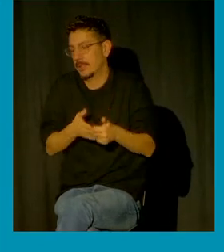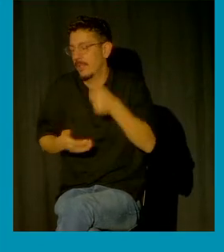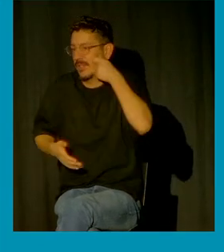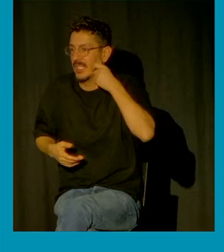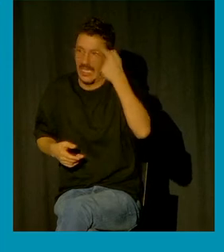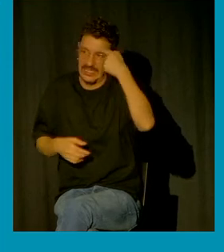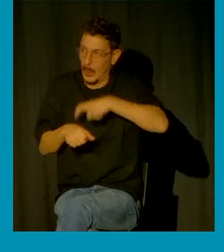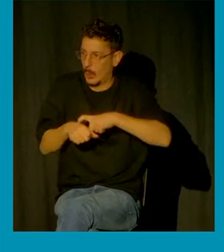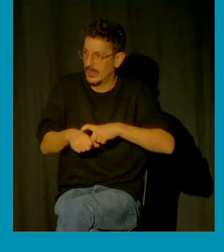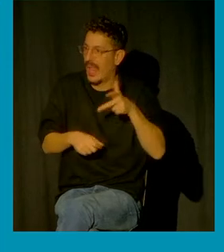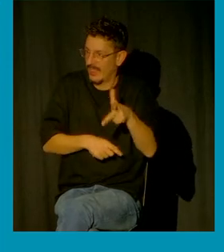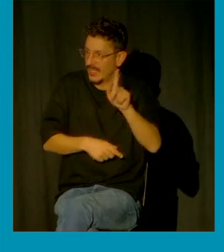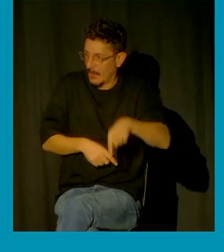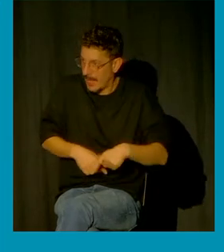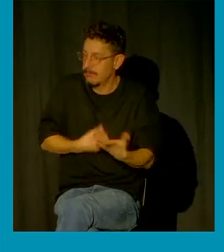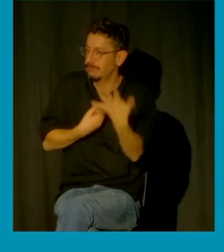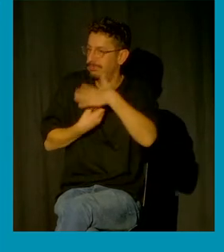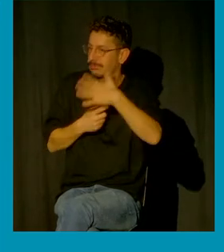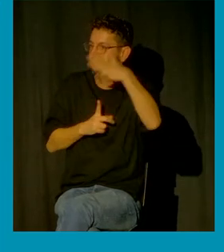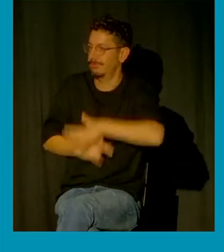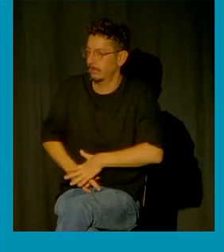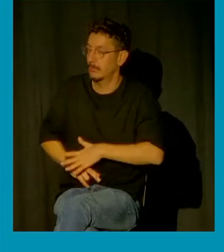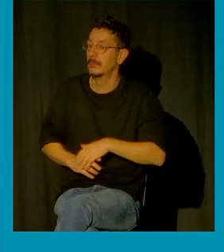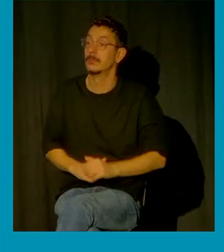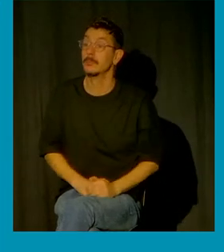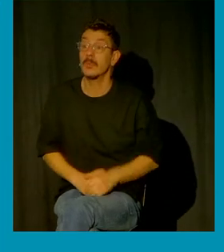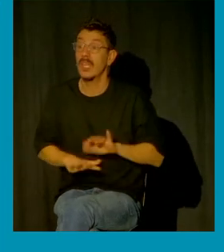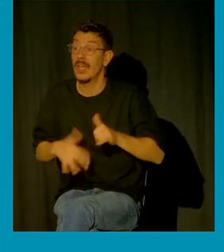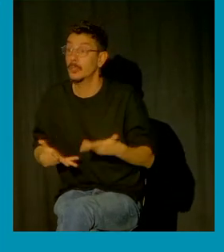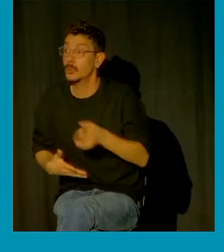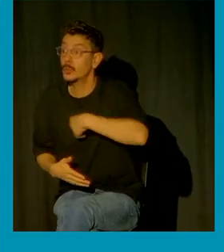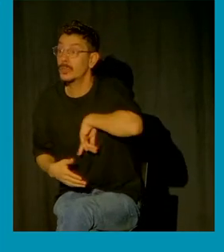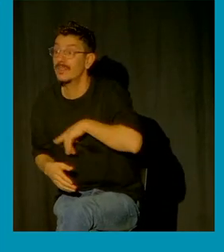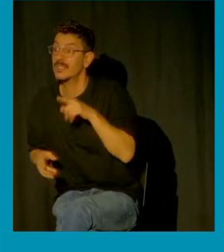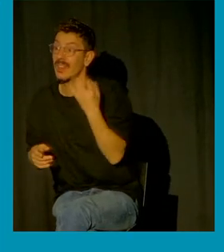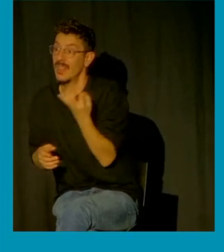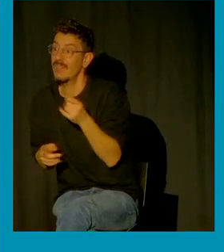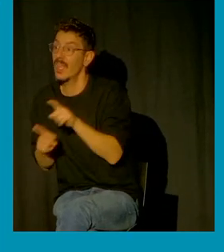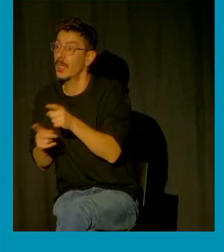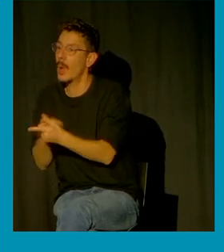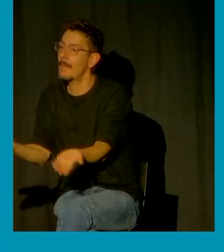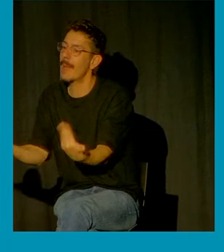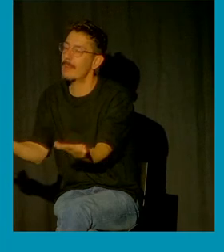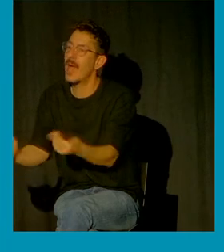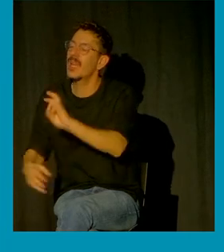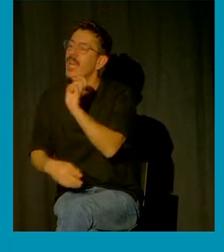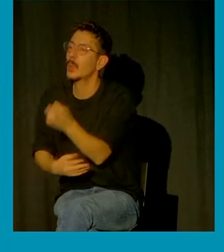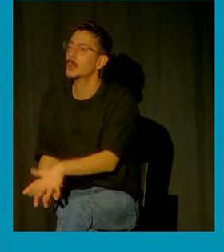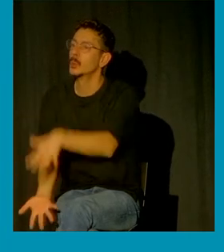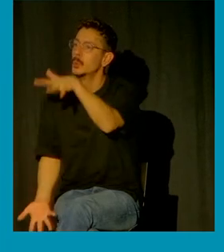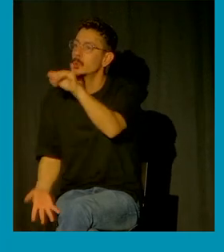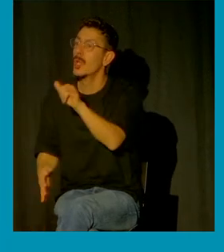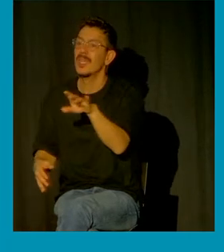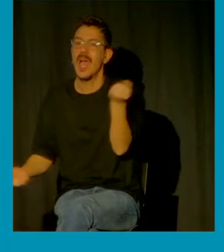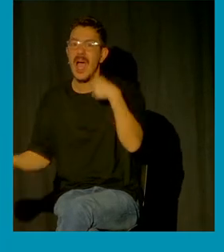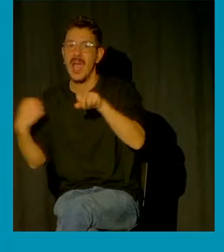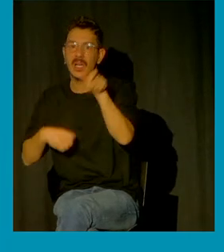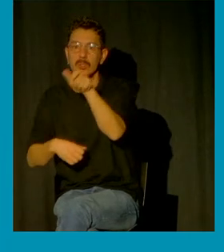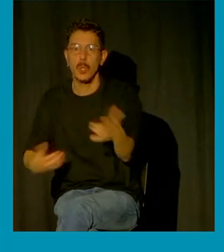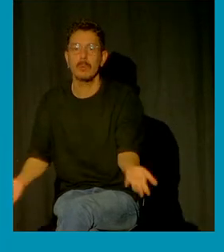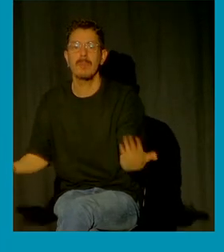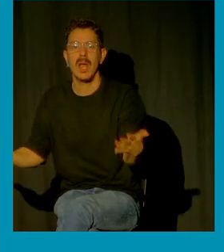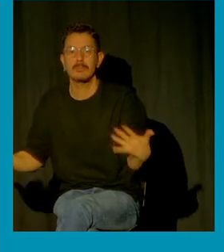caràcter comunitari amb molts més recursos amb molts més actors implicats amb una